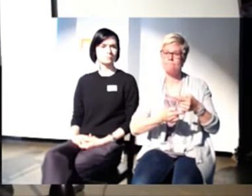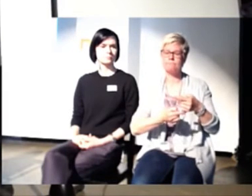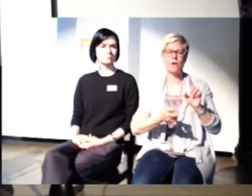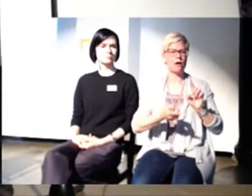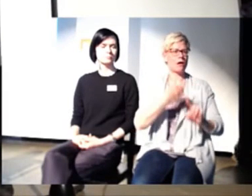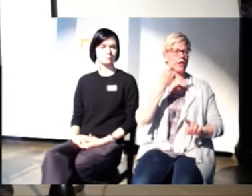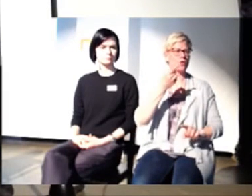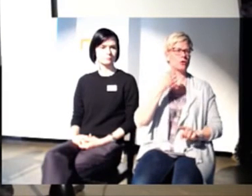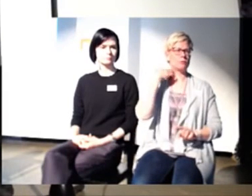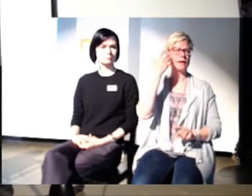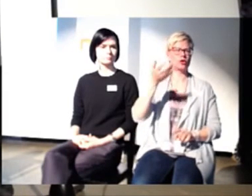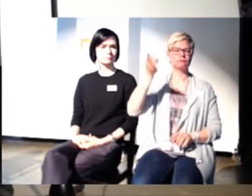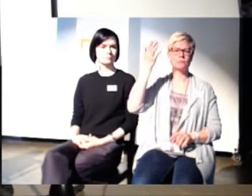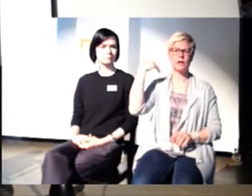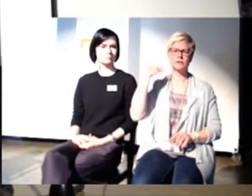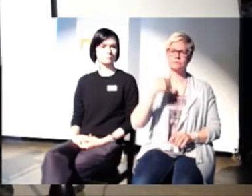alkoi siinä